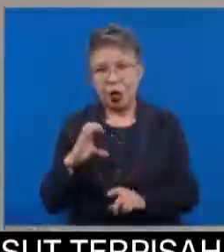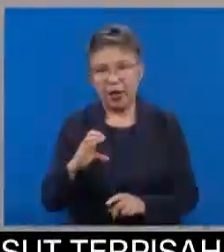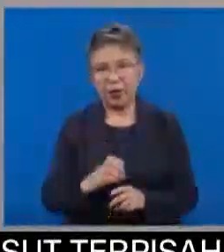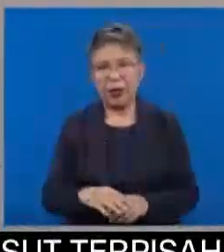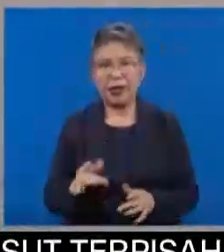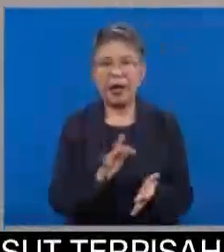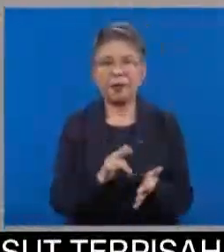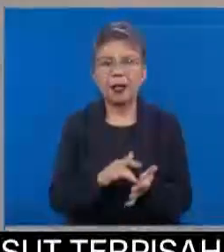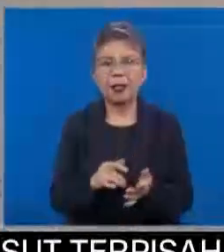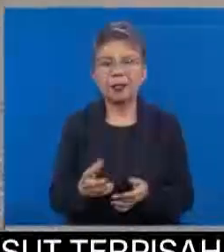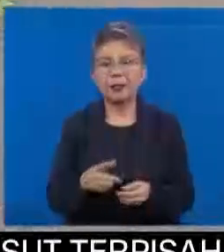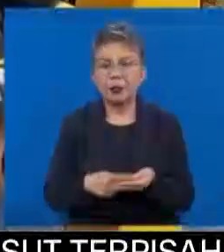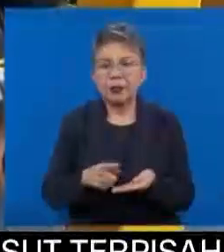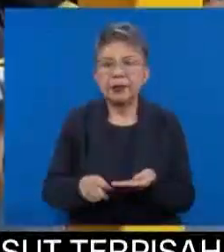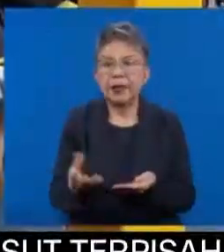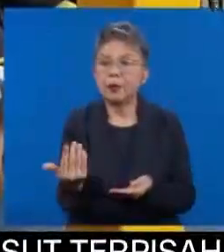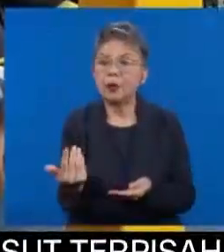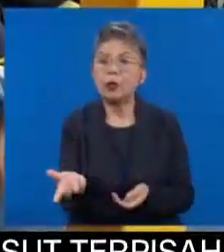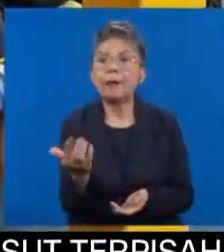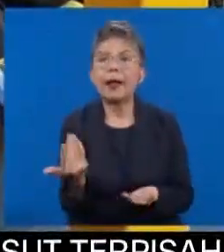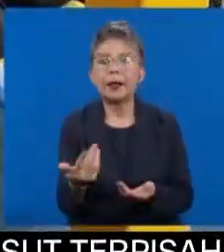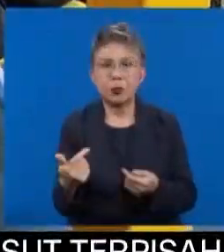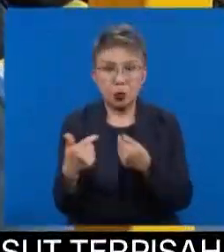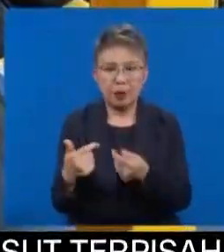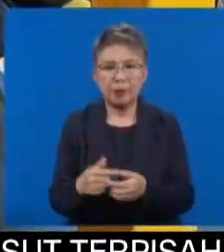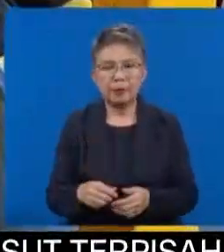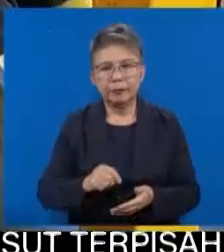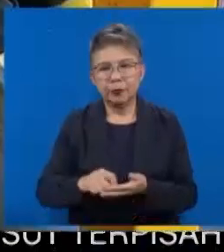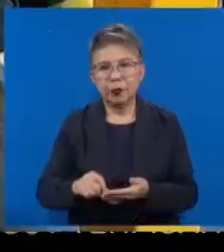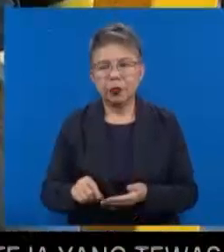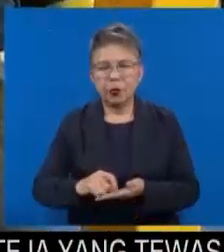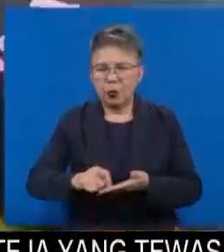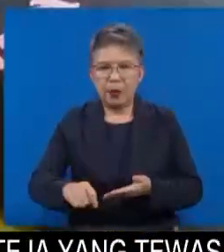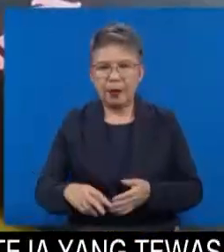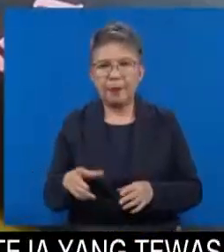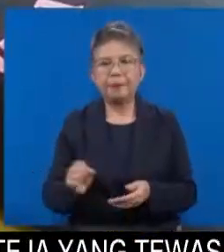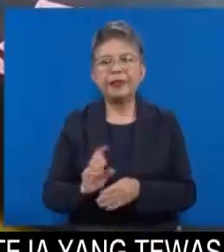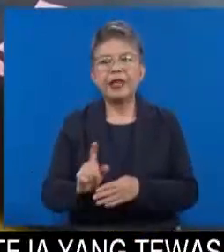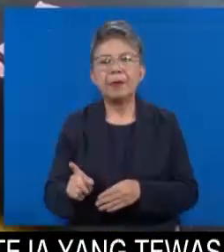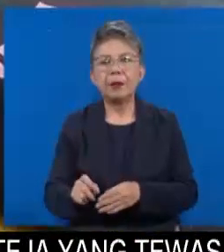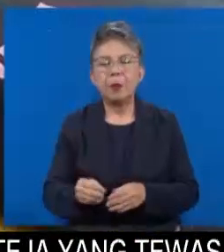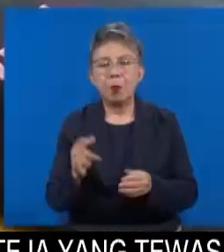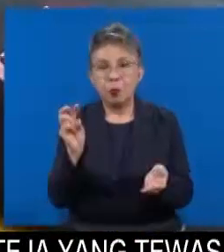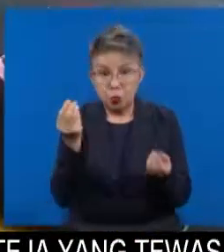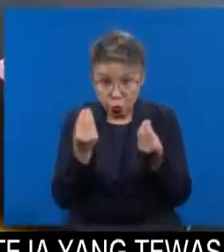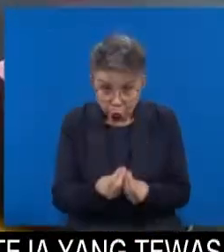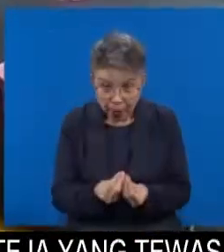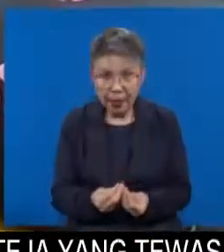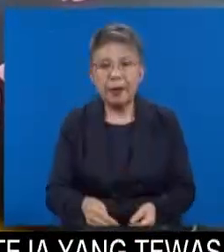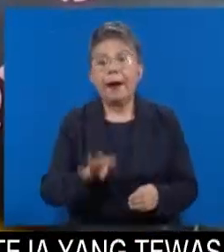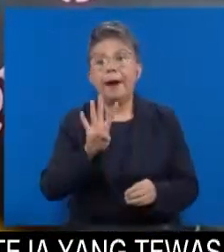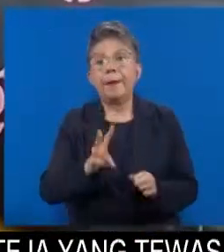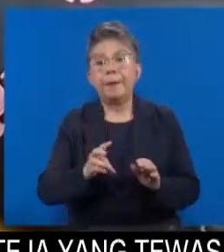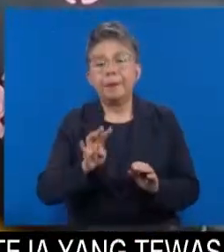online yang menagih cicilan pembayaran utang. Para mahasiswa IPB ini terjerat pinjaman online hingga miliaran rupiah usai